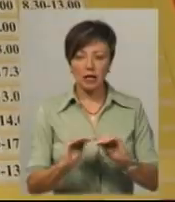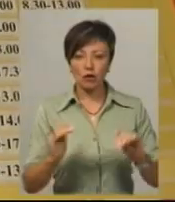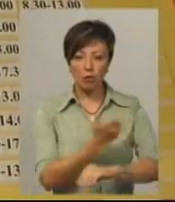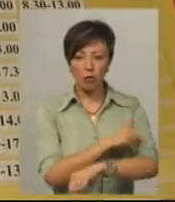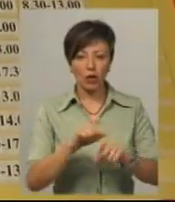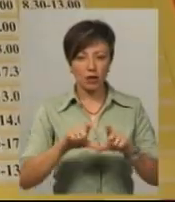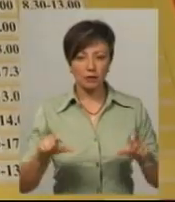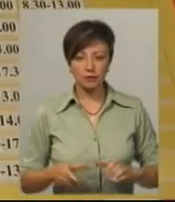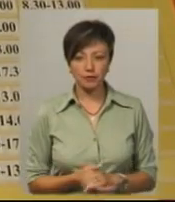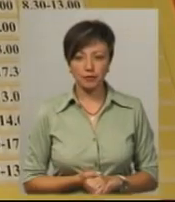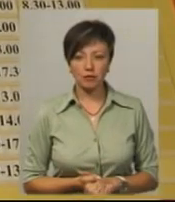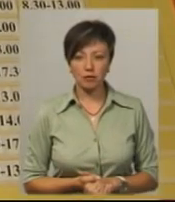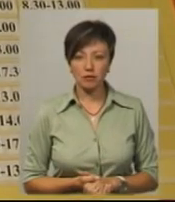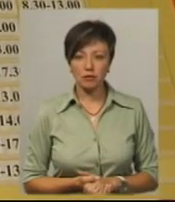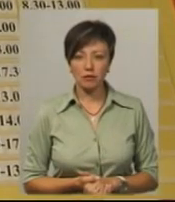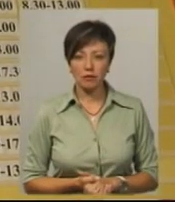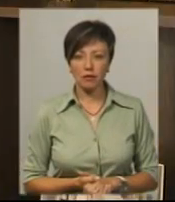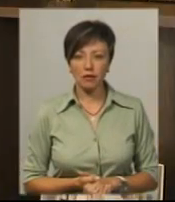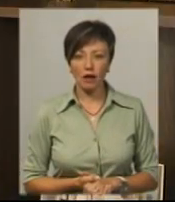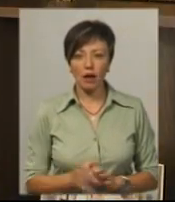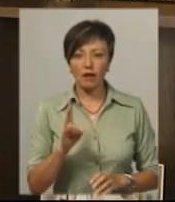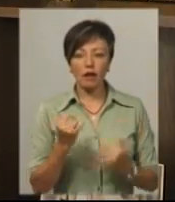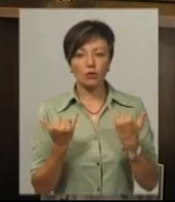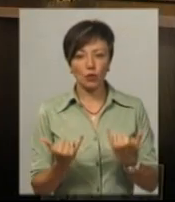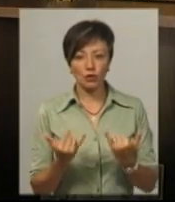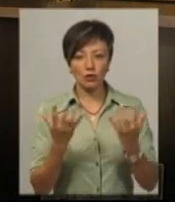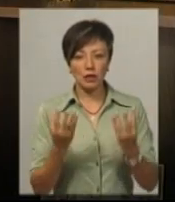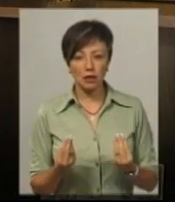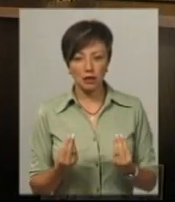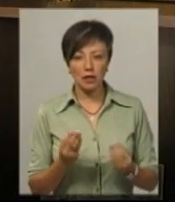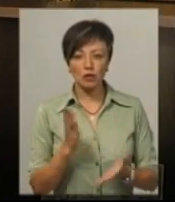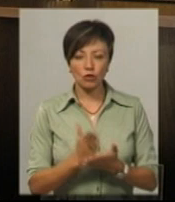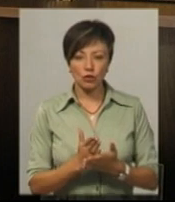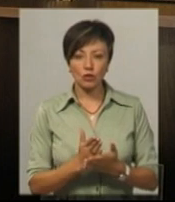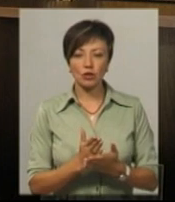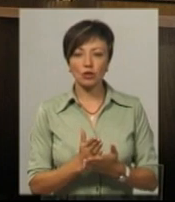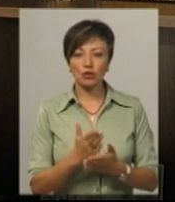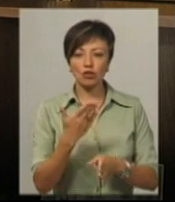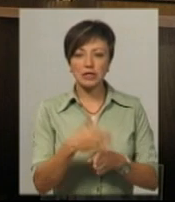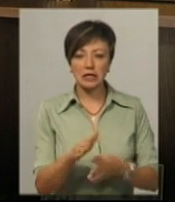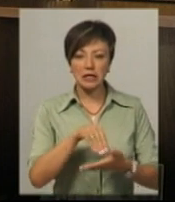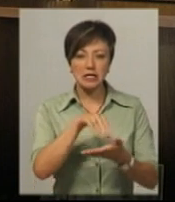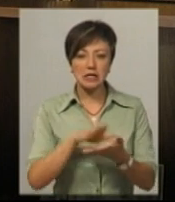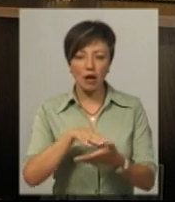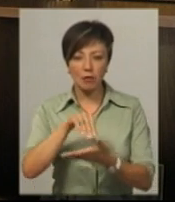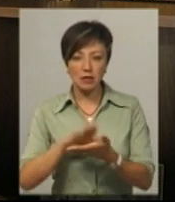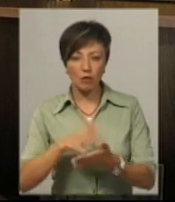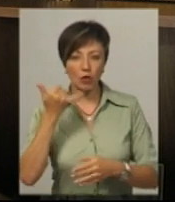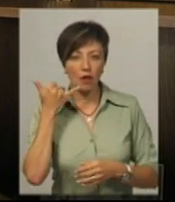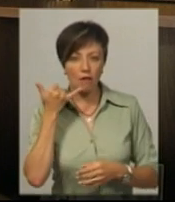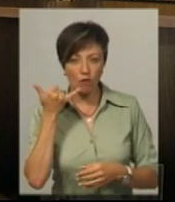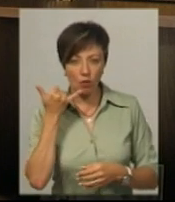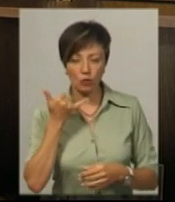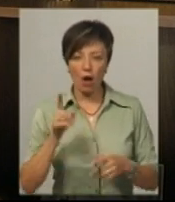поліклінікою Ігор Бойко. На сьогоднішній момент існує частина записів по телефону